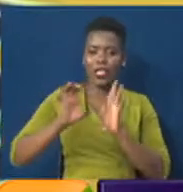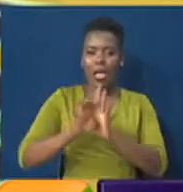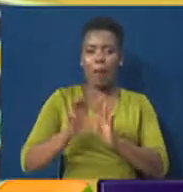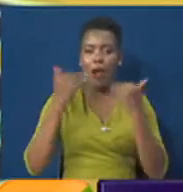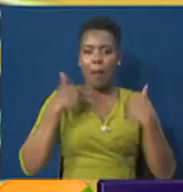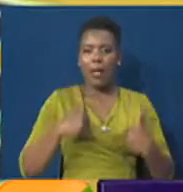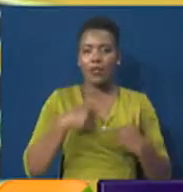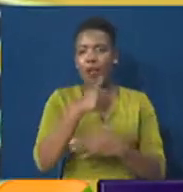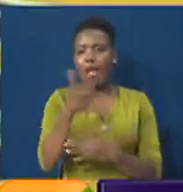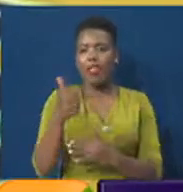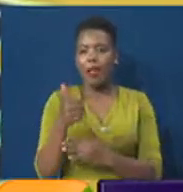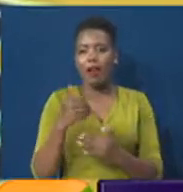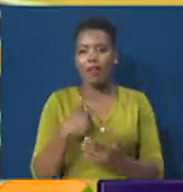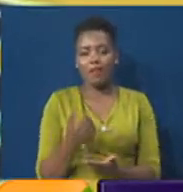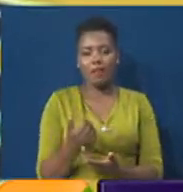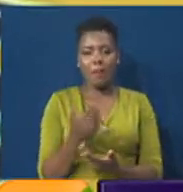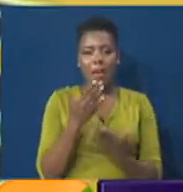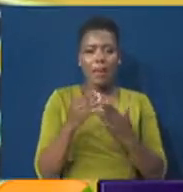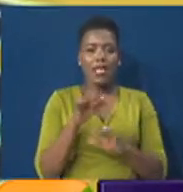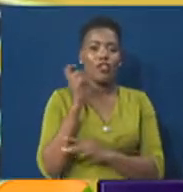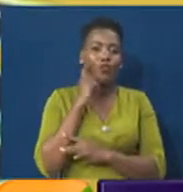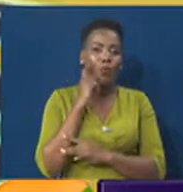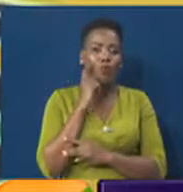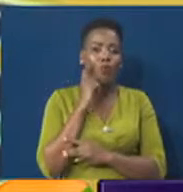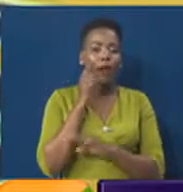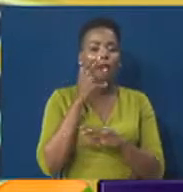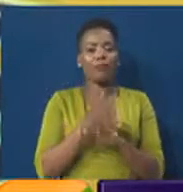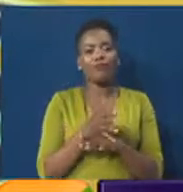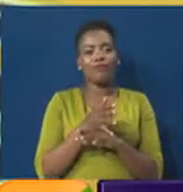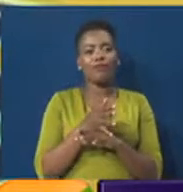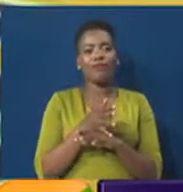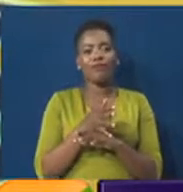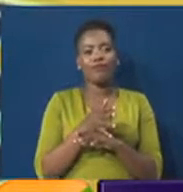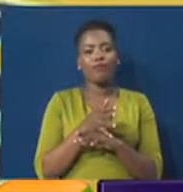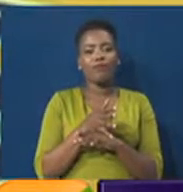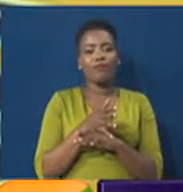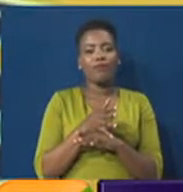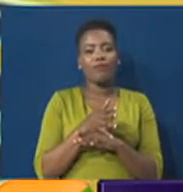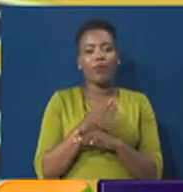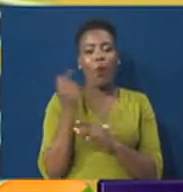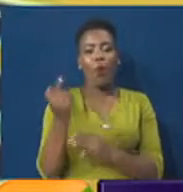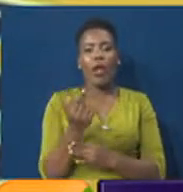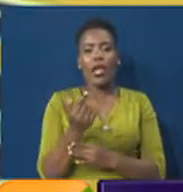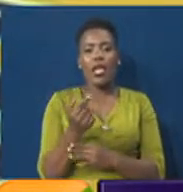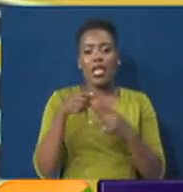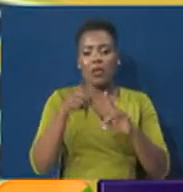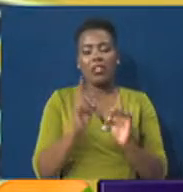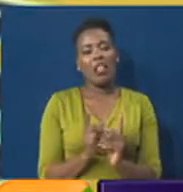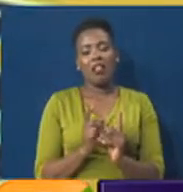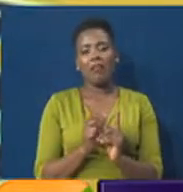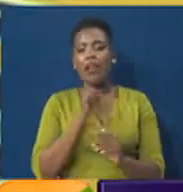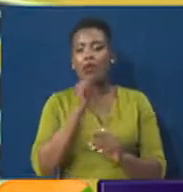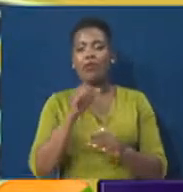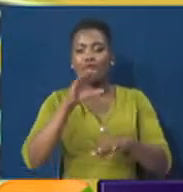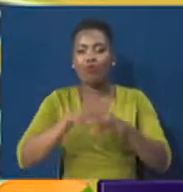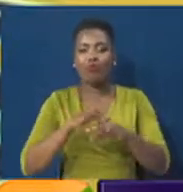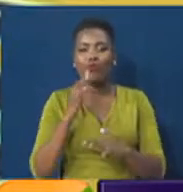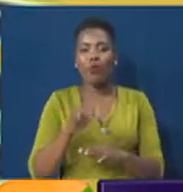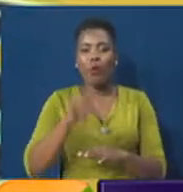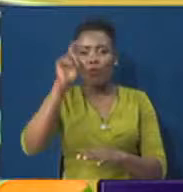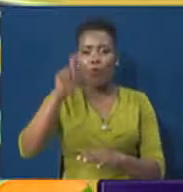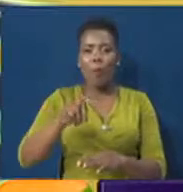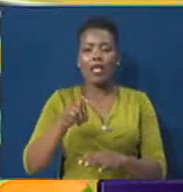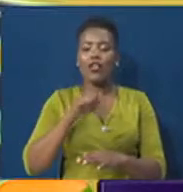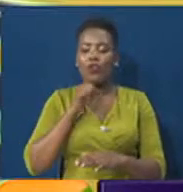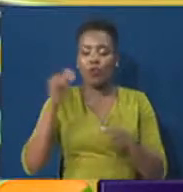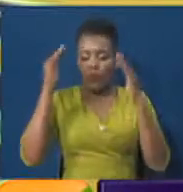katika hapo kwa maduka amekaa hapo, hata wewe hauko pahali pazuri. Kwa hivyo